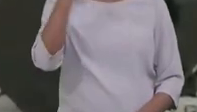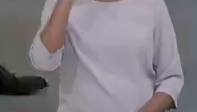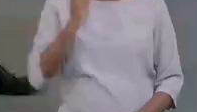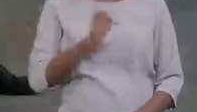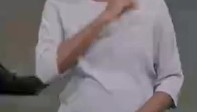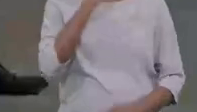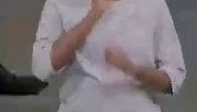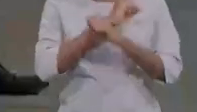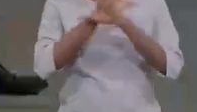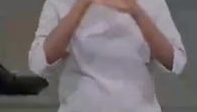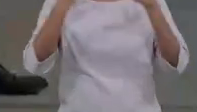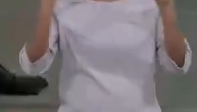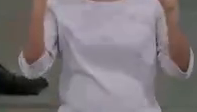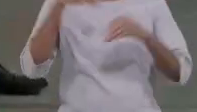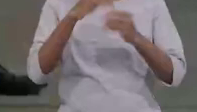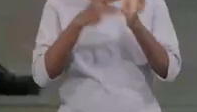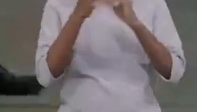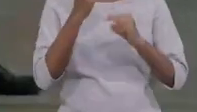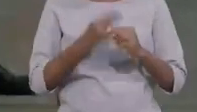ta lumière va briller.